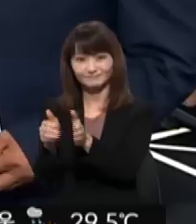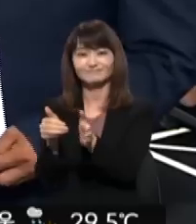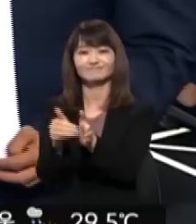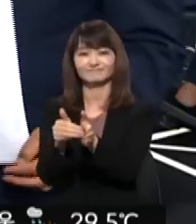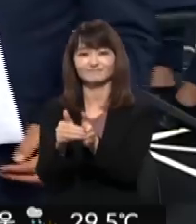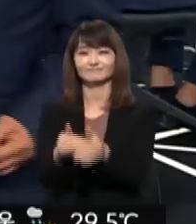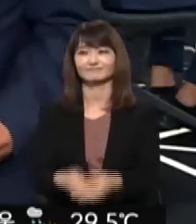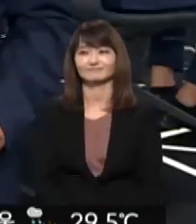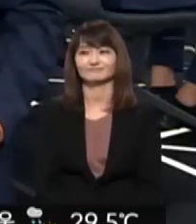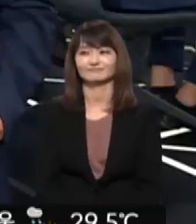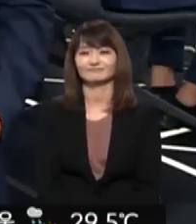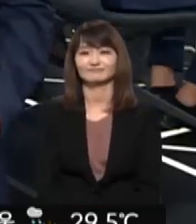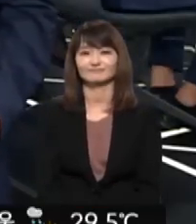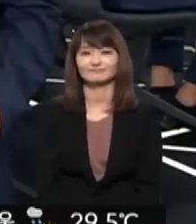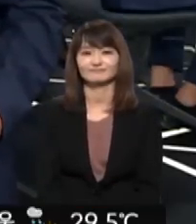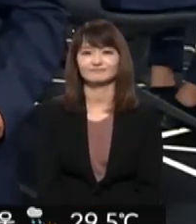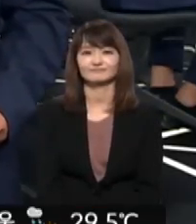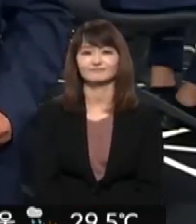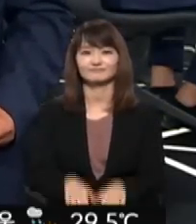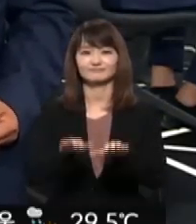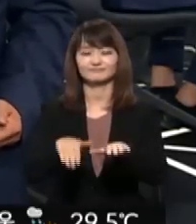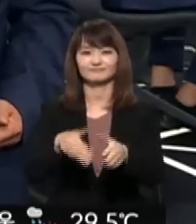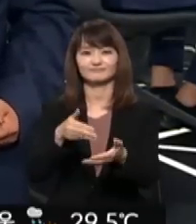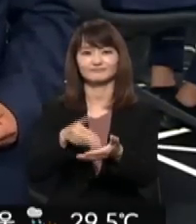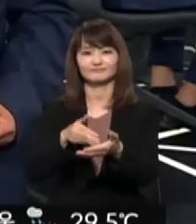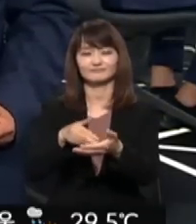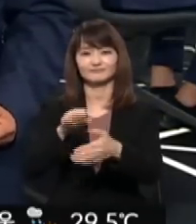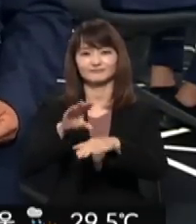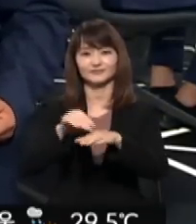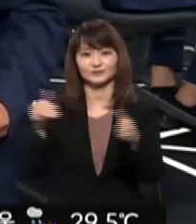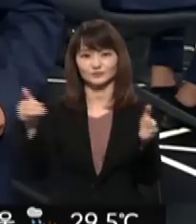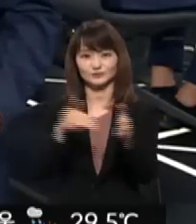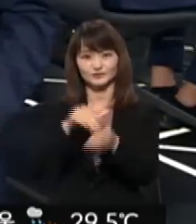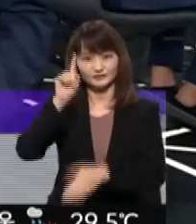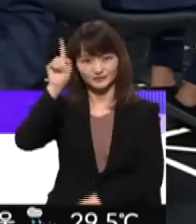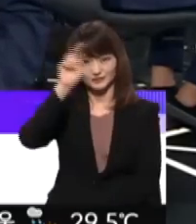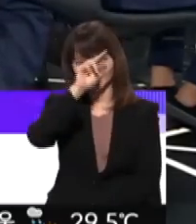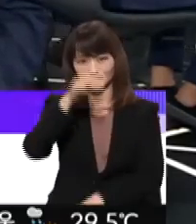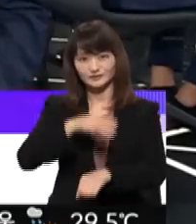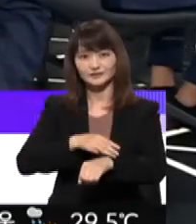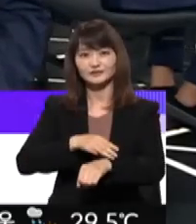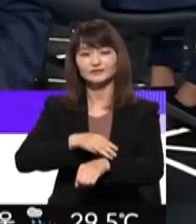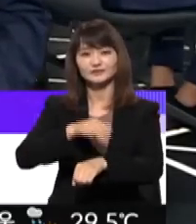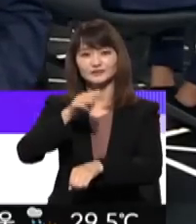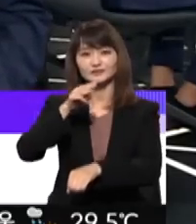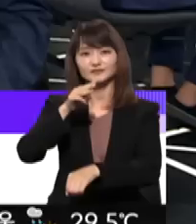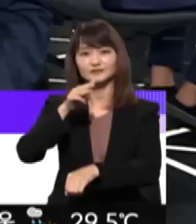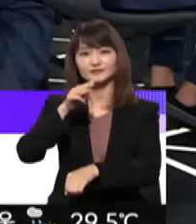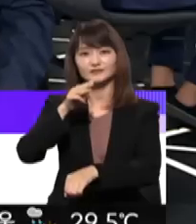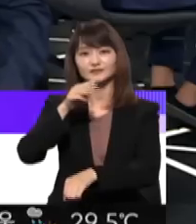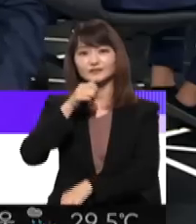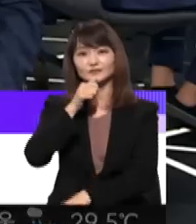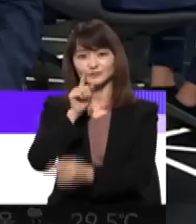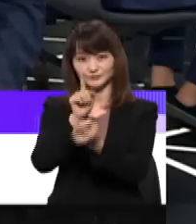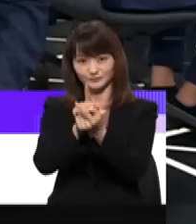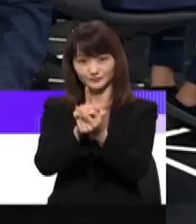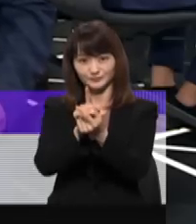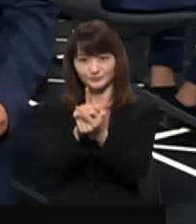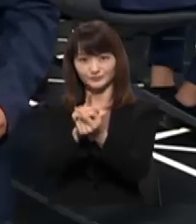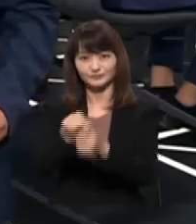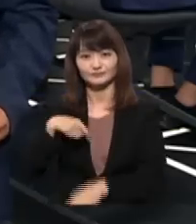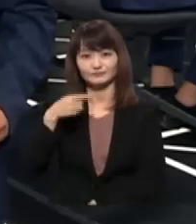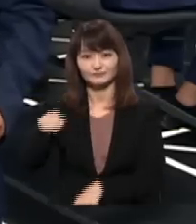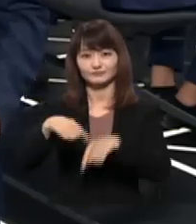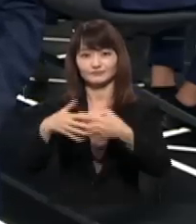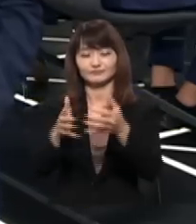하겠습니다 오늘 썰전 라이브는 여기까지 하고요 저희는 내일도 오후 3시 50분에 찾아뵙겠습니다